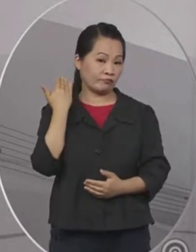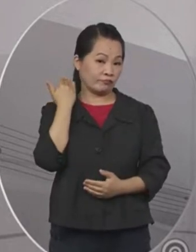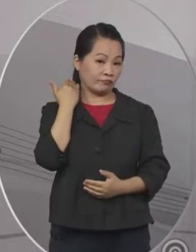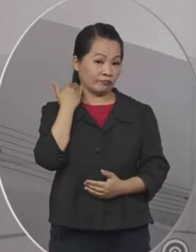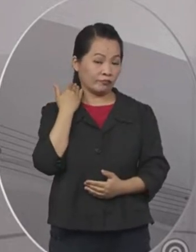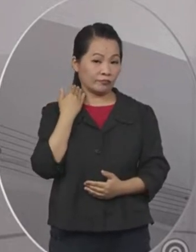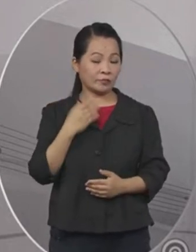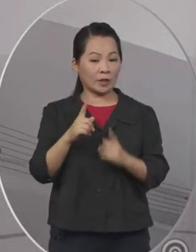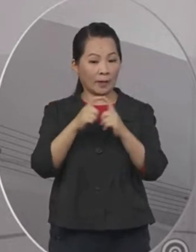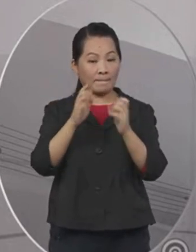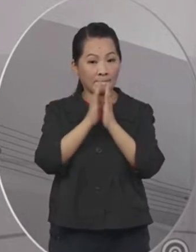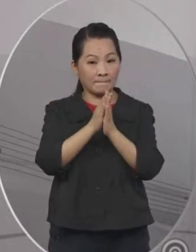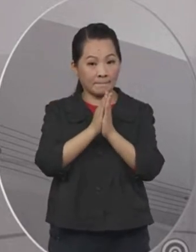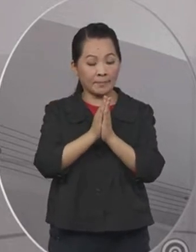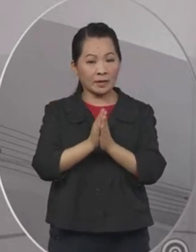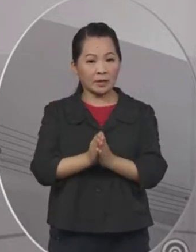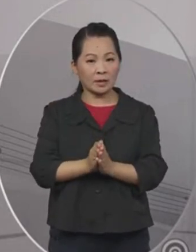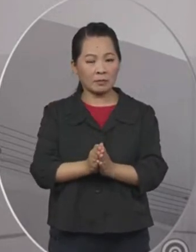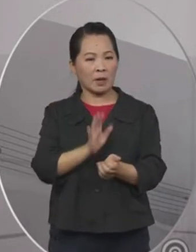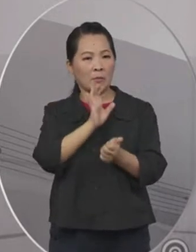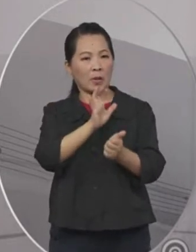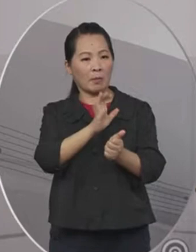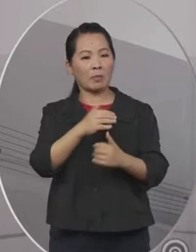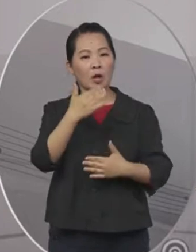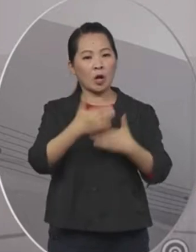贤宫呛陈时中影片的 QR